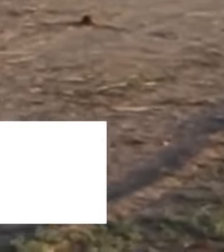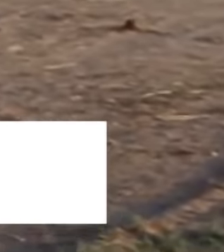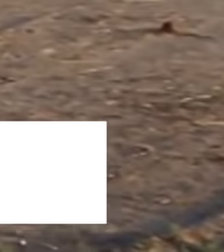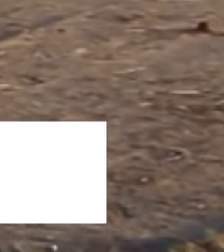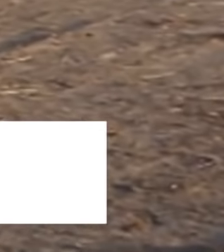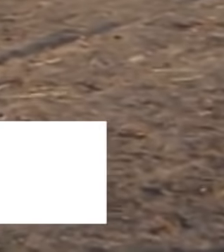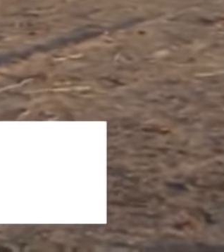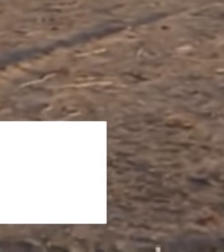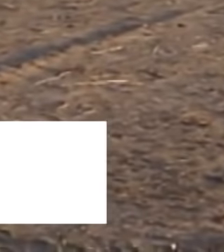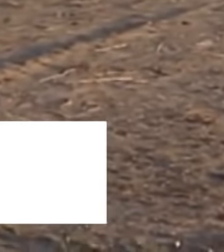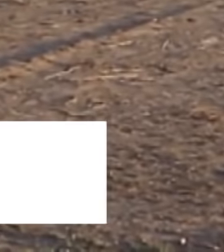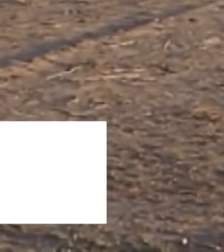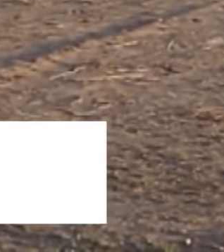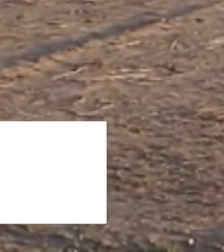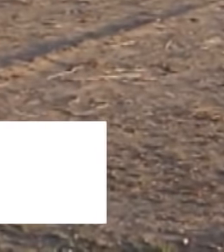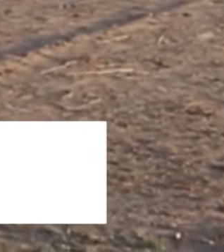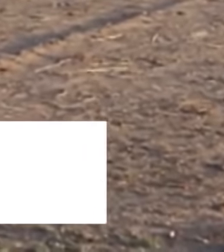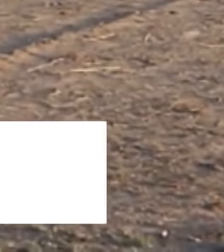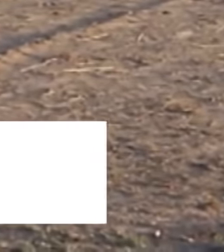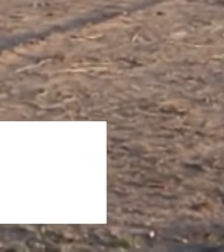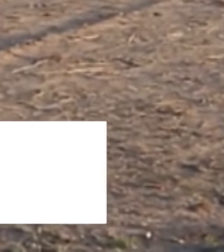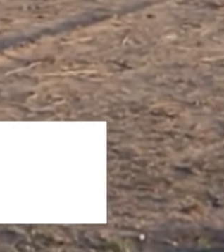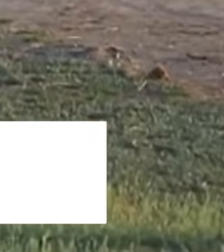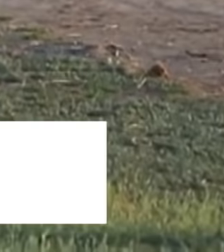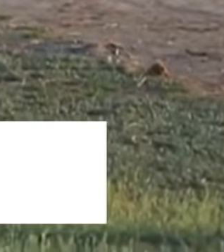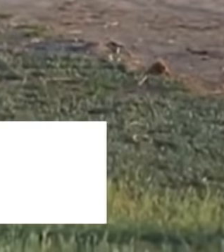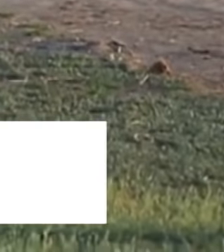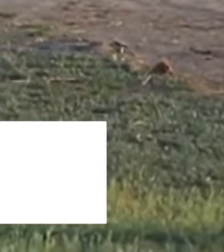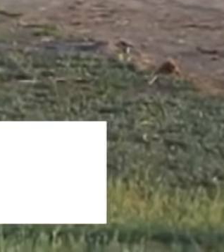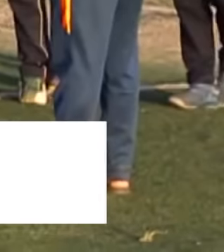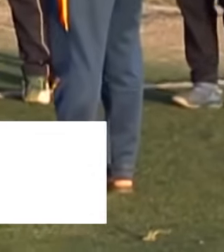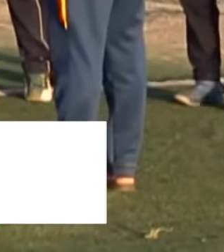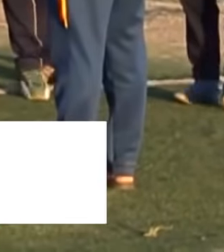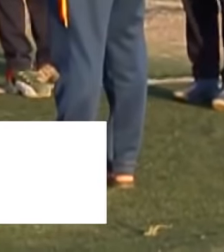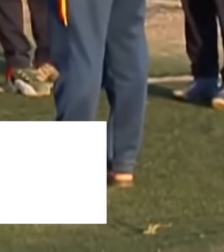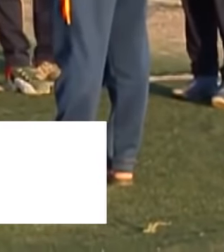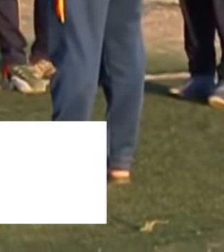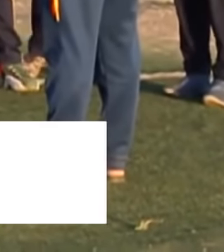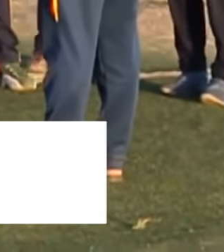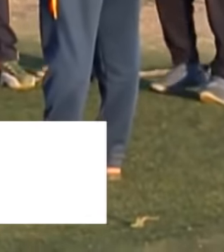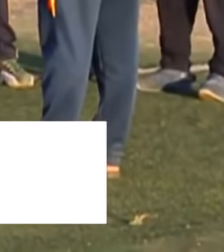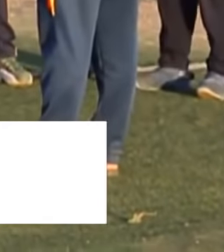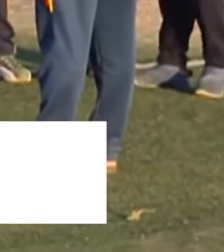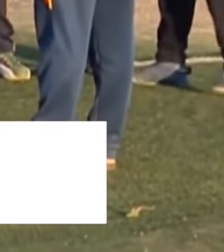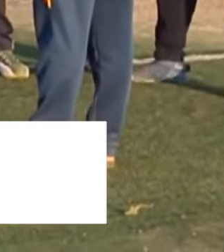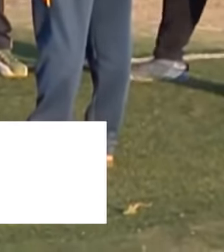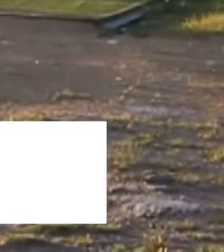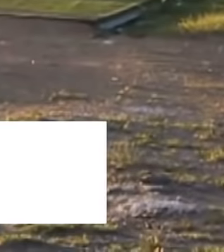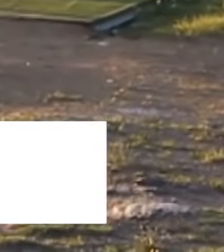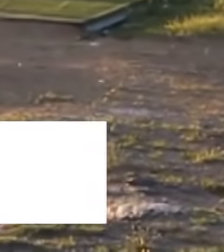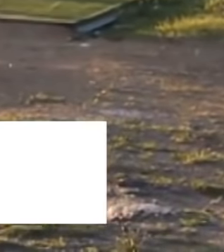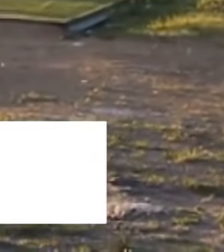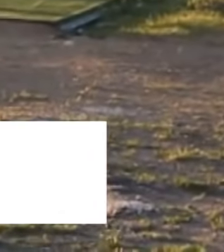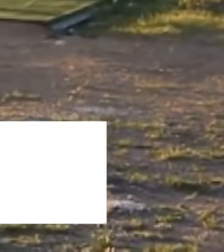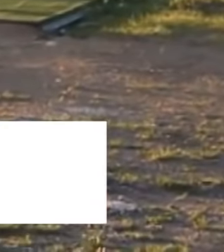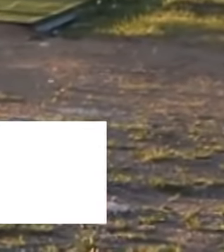аймгийн цагдаагийн газрын баг тамирчдаа бэлтгэл сургуультай хийж байна. Тус спортыг тоглоход хоорон дэнзээ